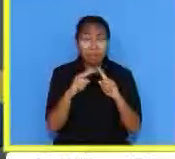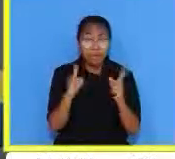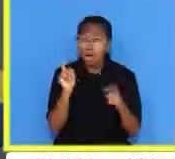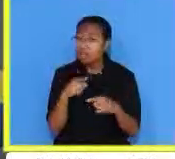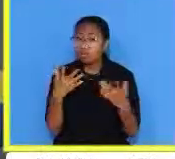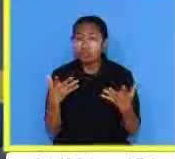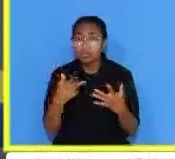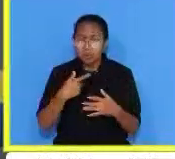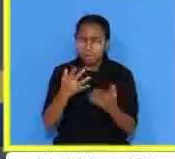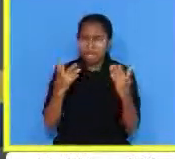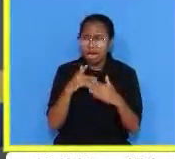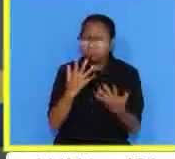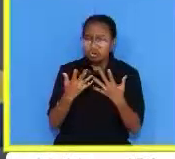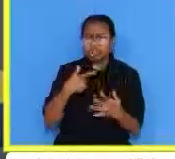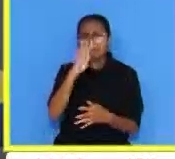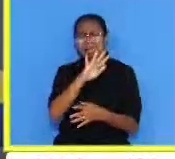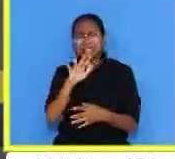penasaran ya, apa Ya. jenis ini mungkin lebih